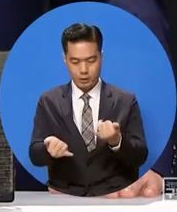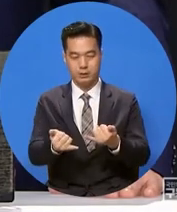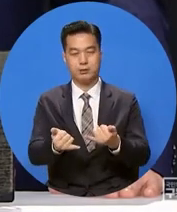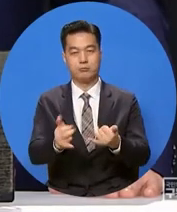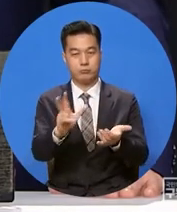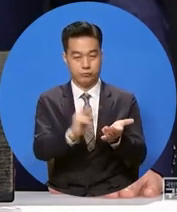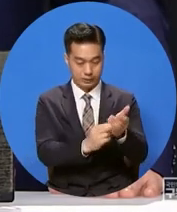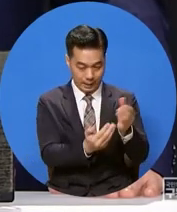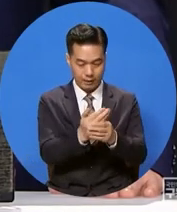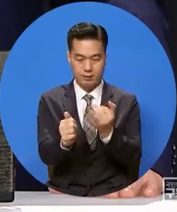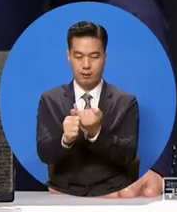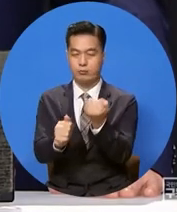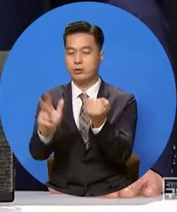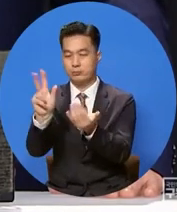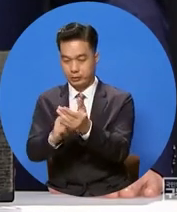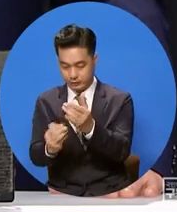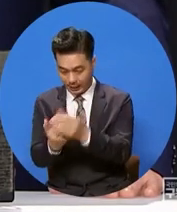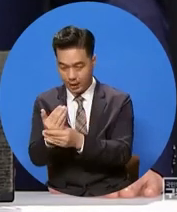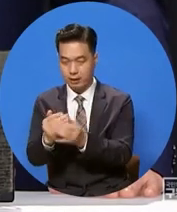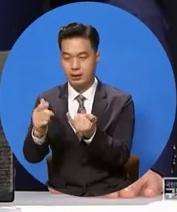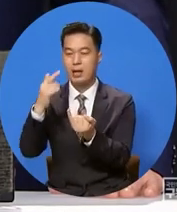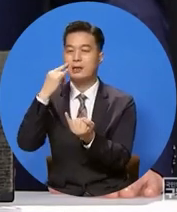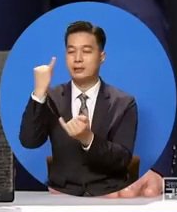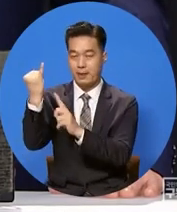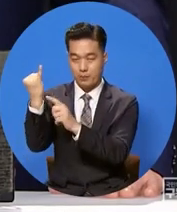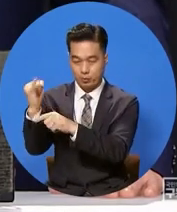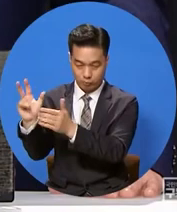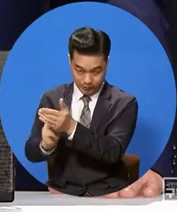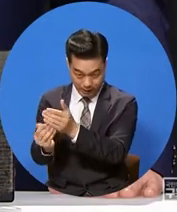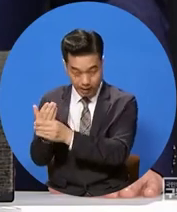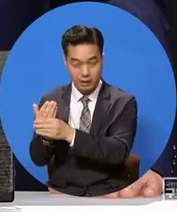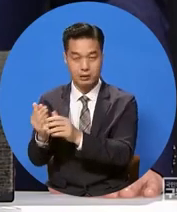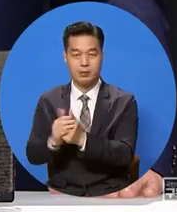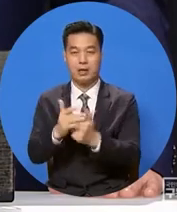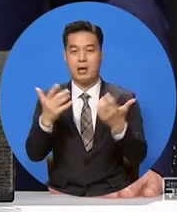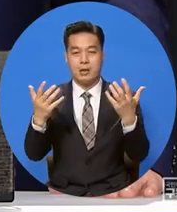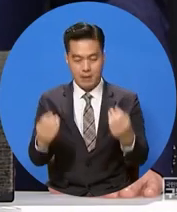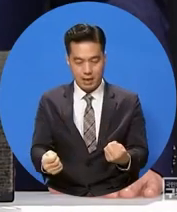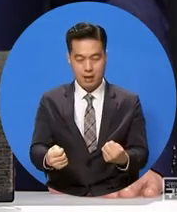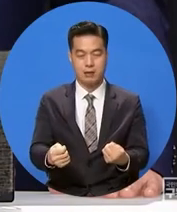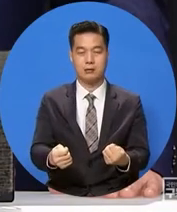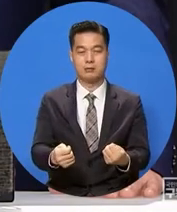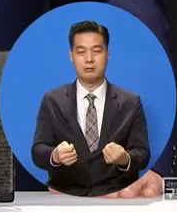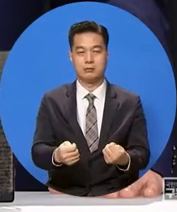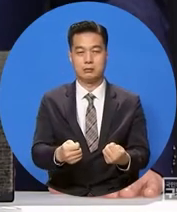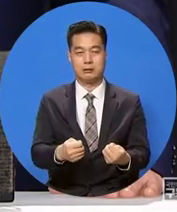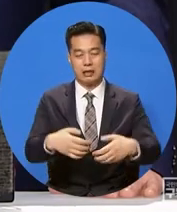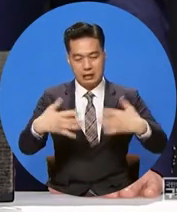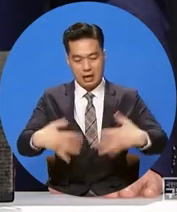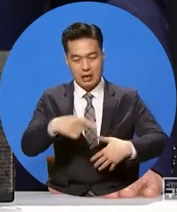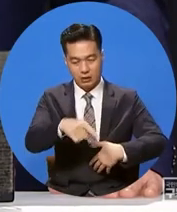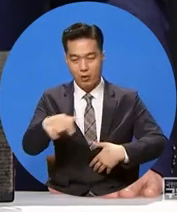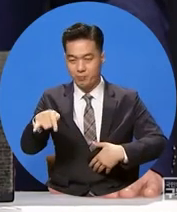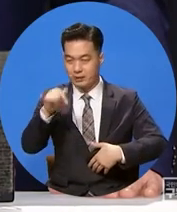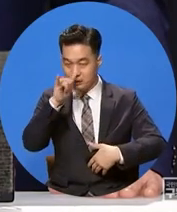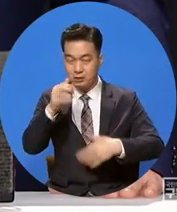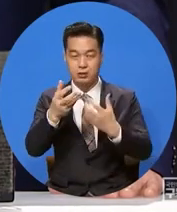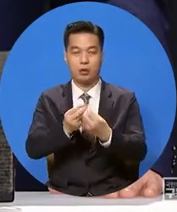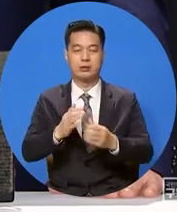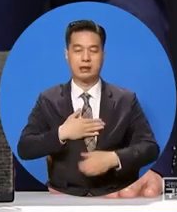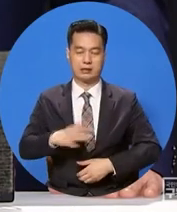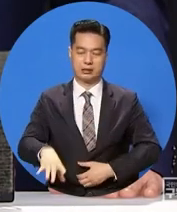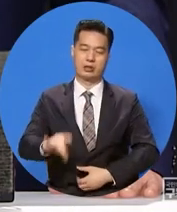네. 부인 리스크, 장모 리스크 이렇게 많은 리스크를 가진 후보를 제가 처음